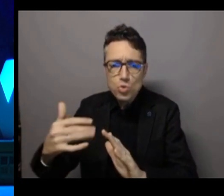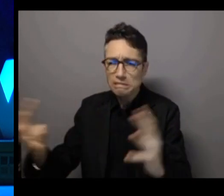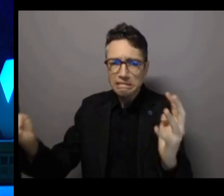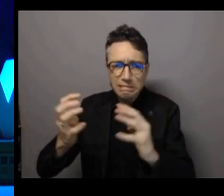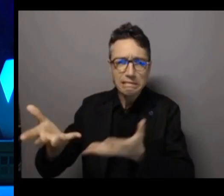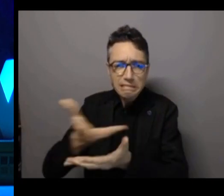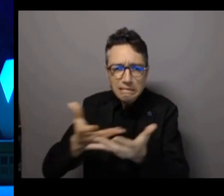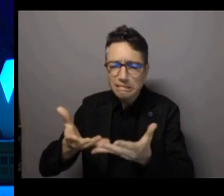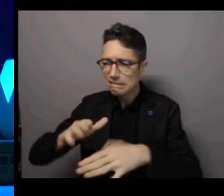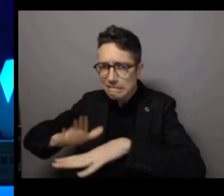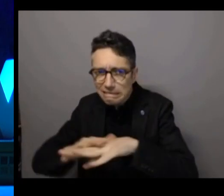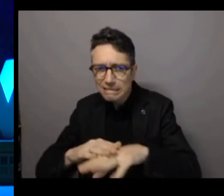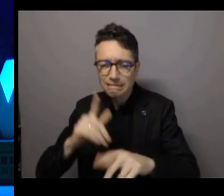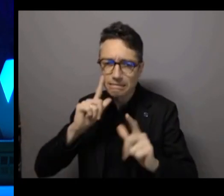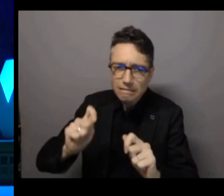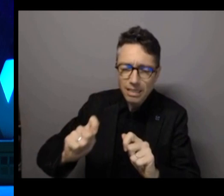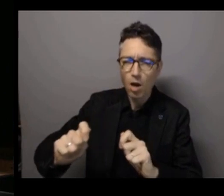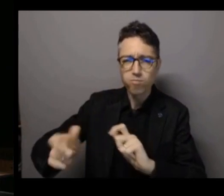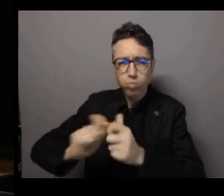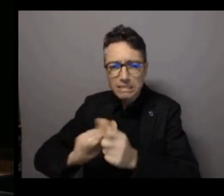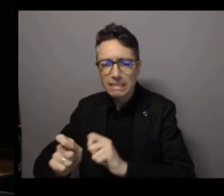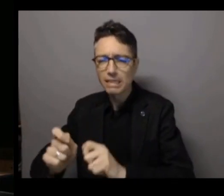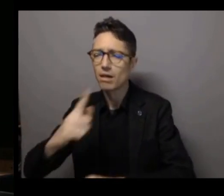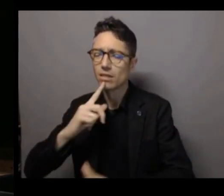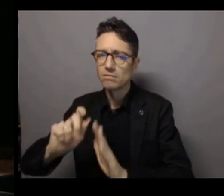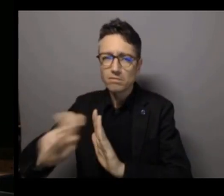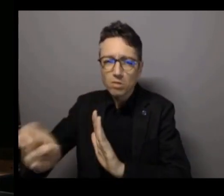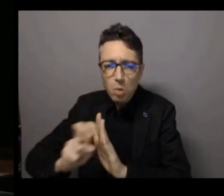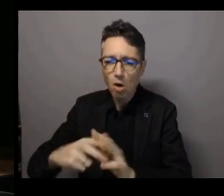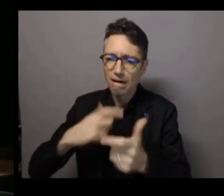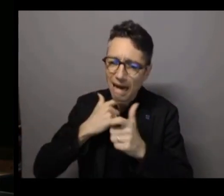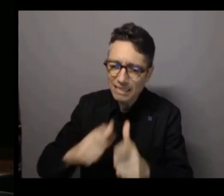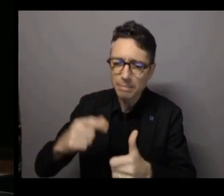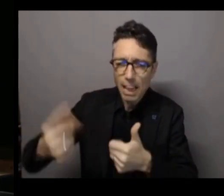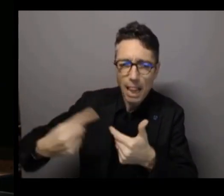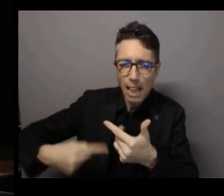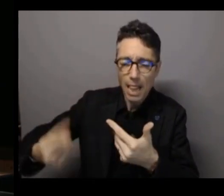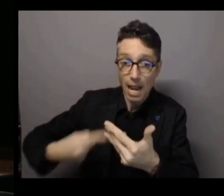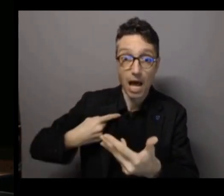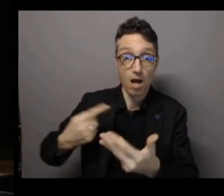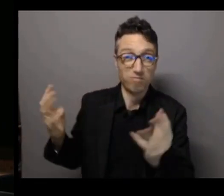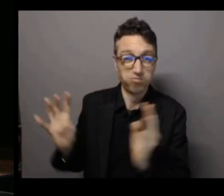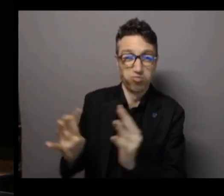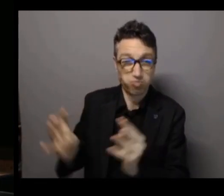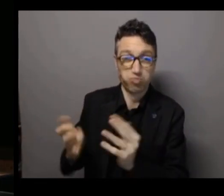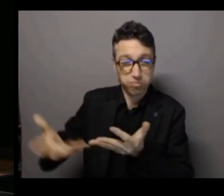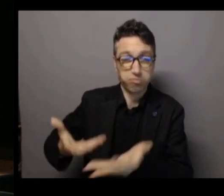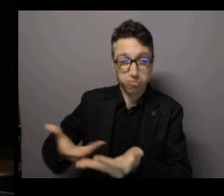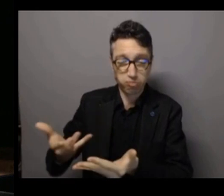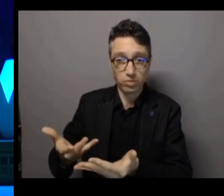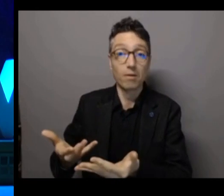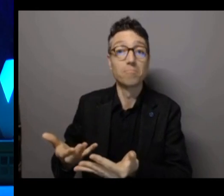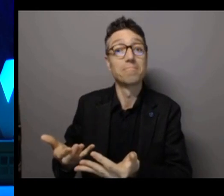de la mobilité, des transports et de l'accessibilité. J'en veux pour preuve le soin apporté pour sécuriser notamment les